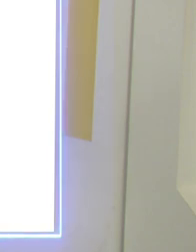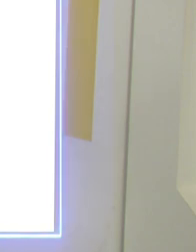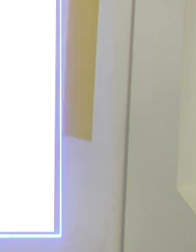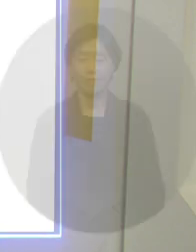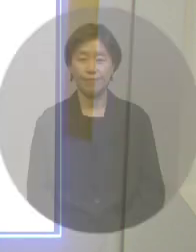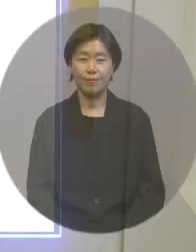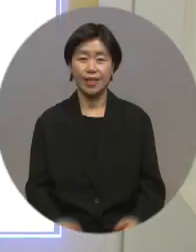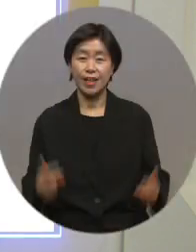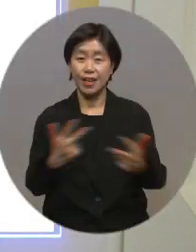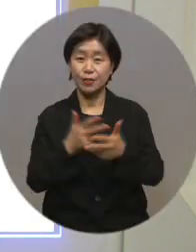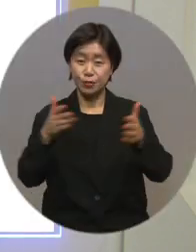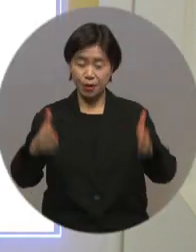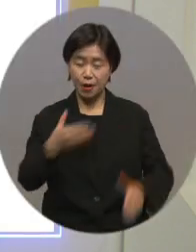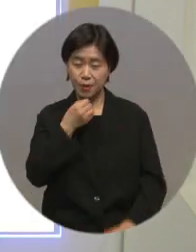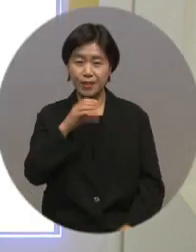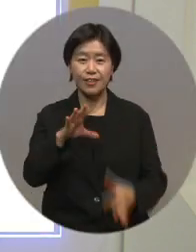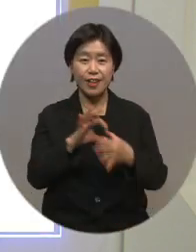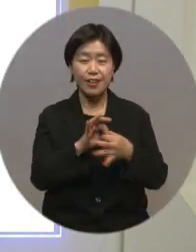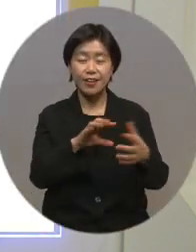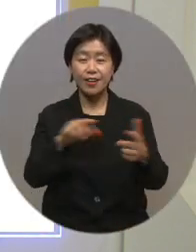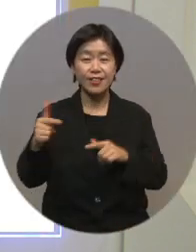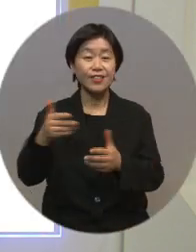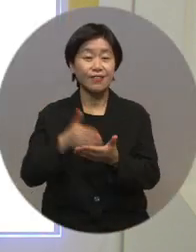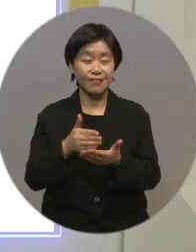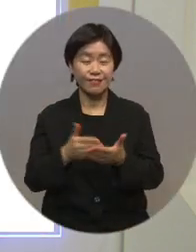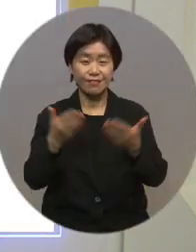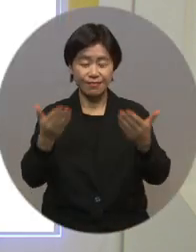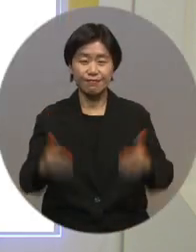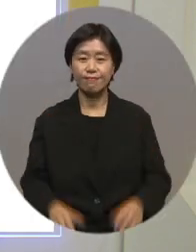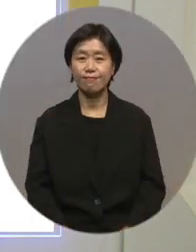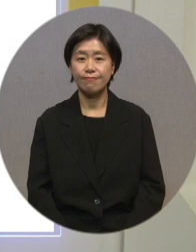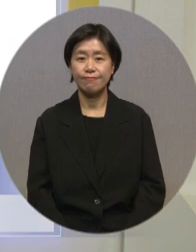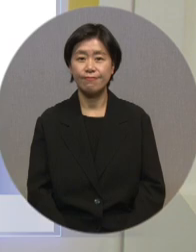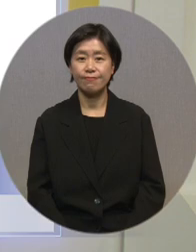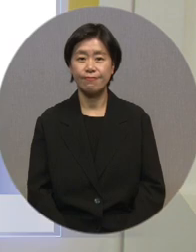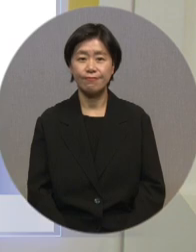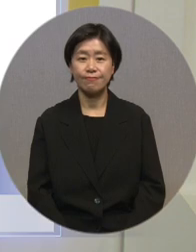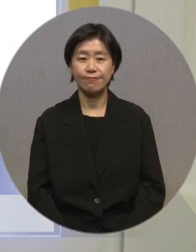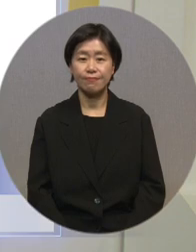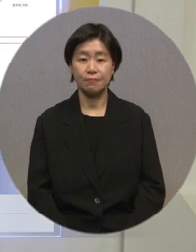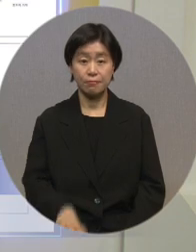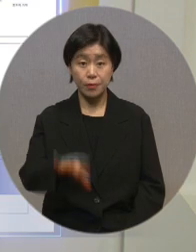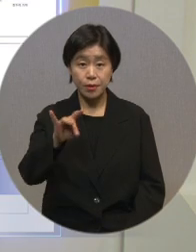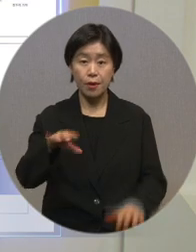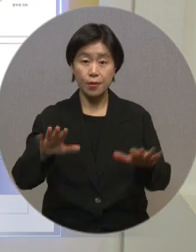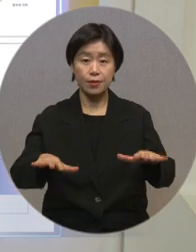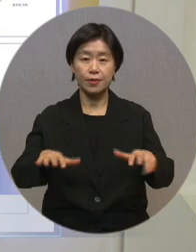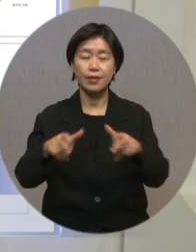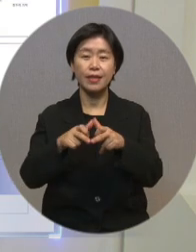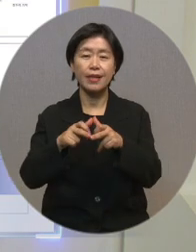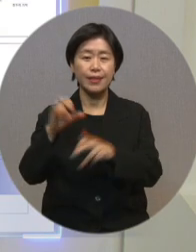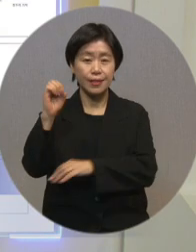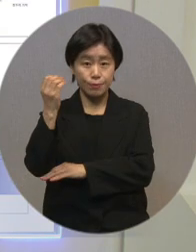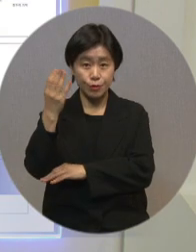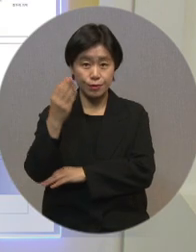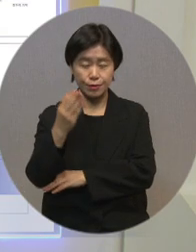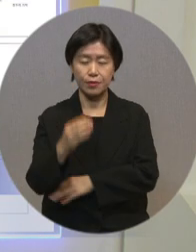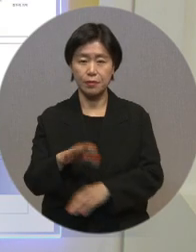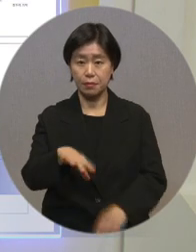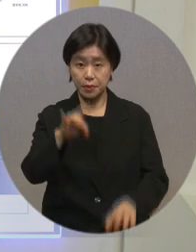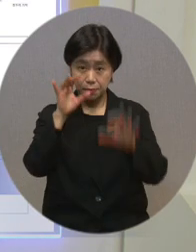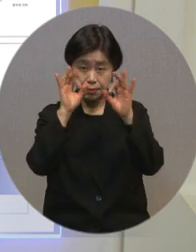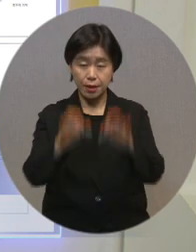한주간의 복직의 소식을 장애인 신문과 함께 만나봅니다 먼저 오늘 장애인 신문 1면입니다